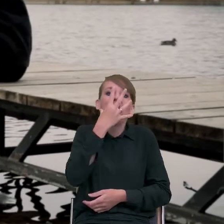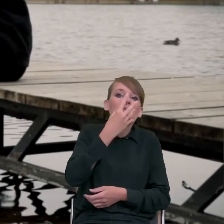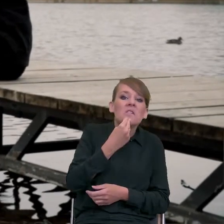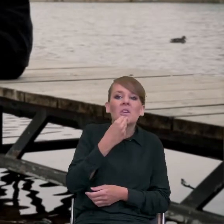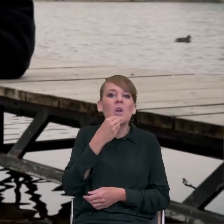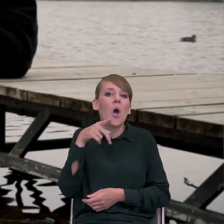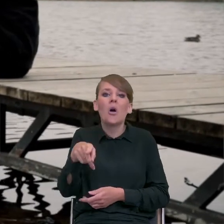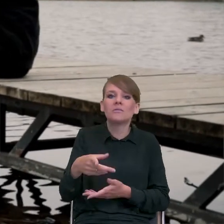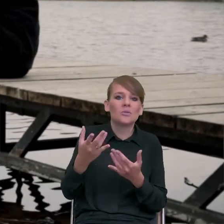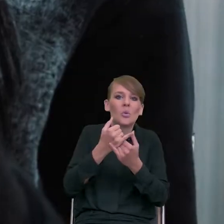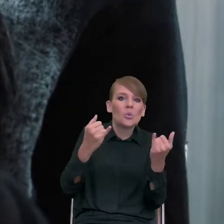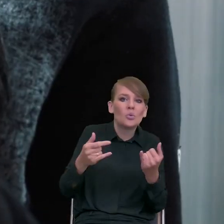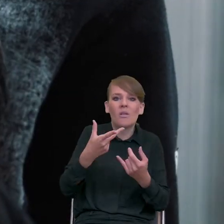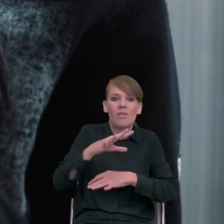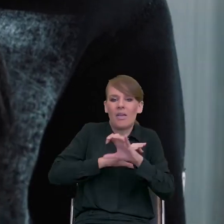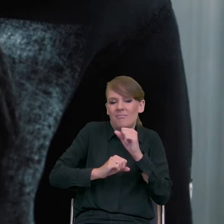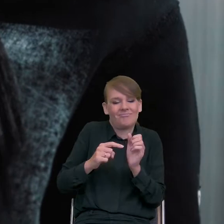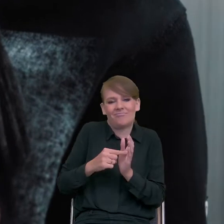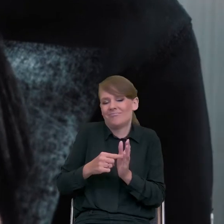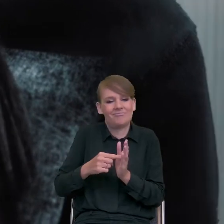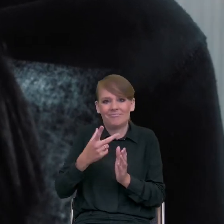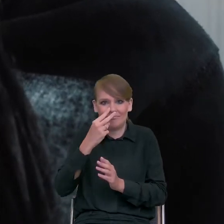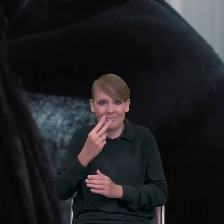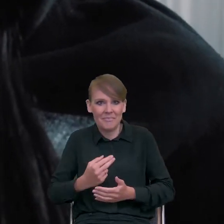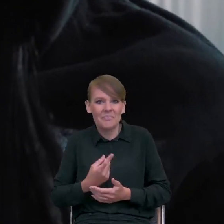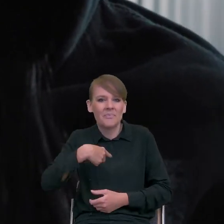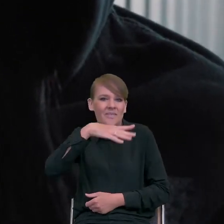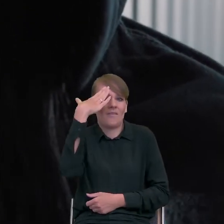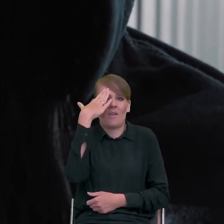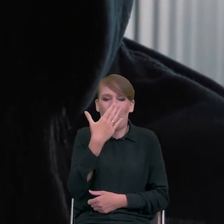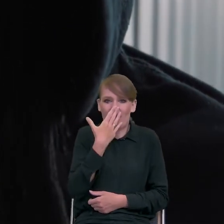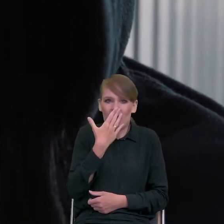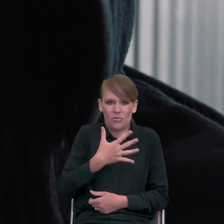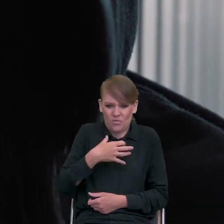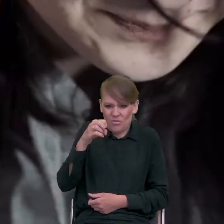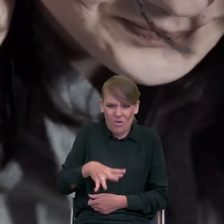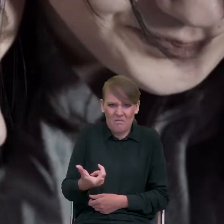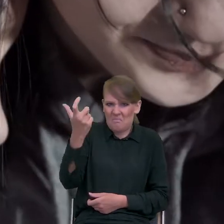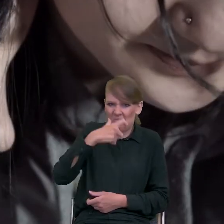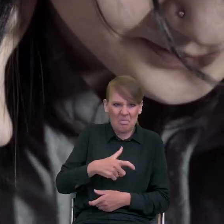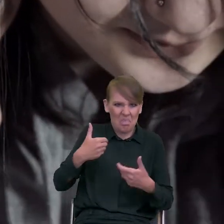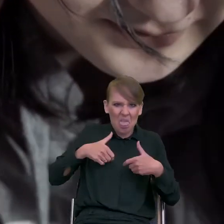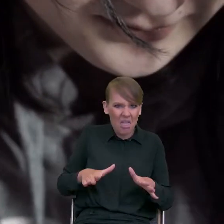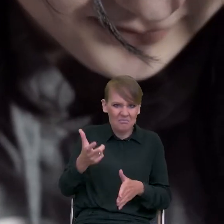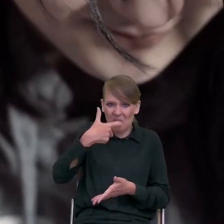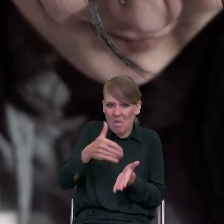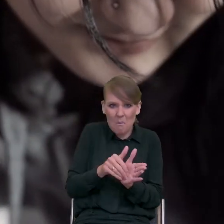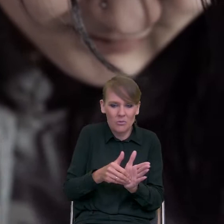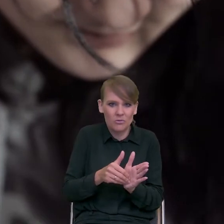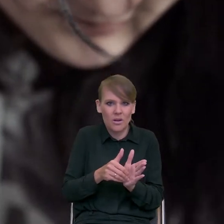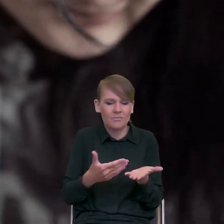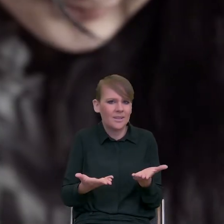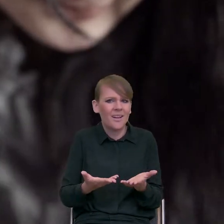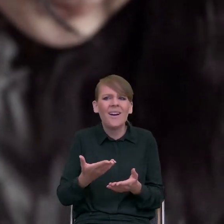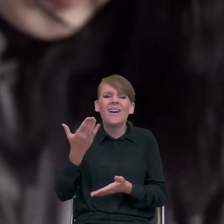czy posiadane dysfunkcje. Wiemy, jak to jest. Czuć się gorszym, niechcianym czy niepotrzebnym. Za nami są sytuacje, w